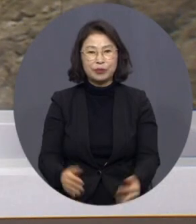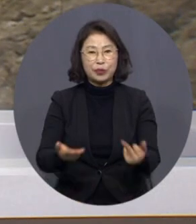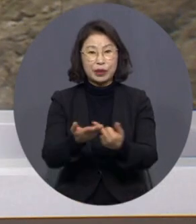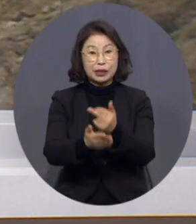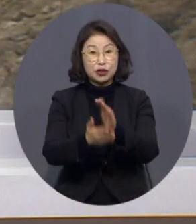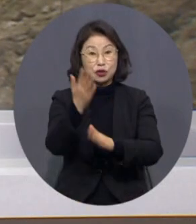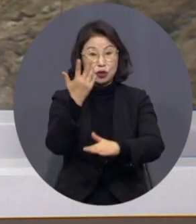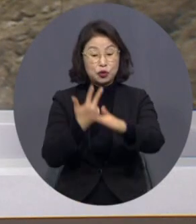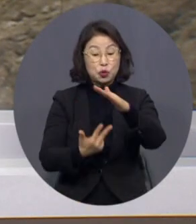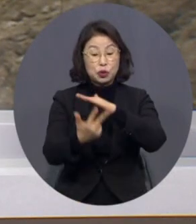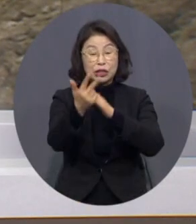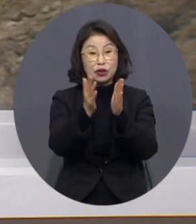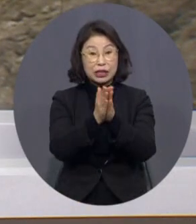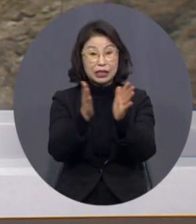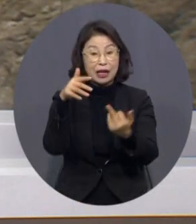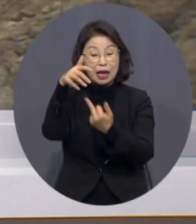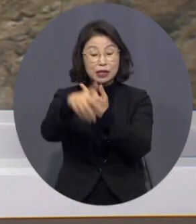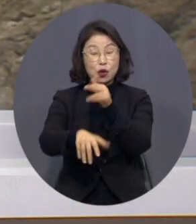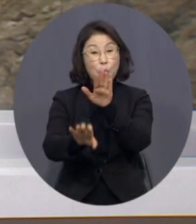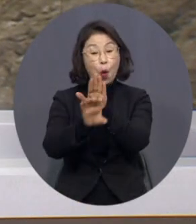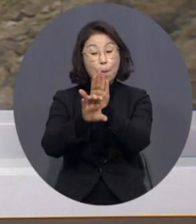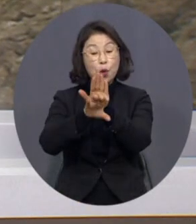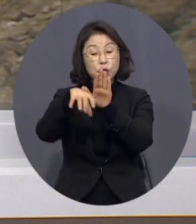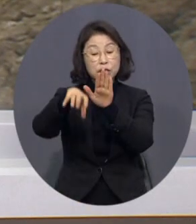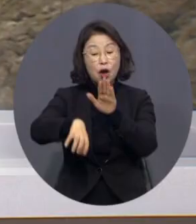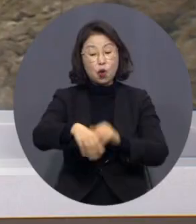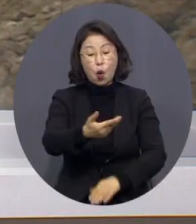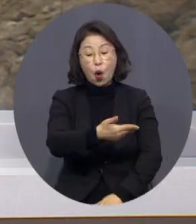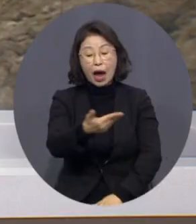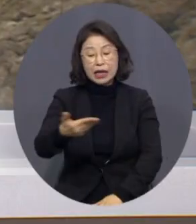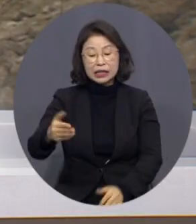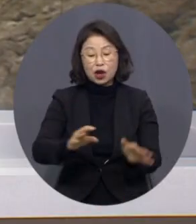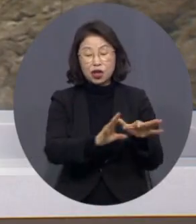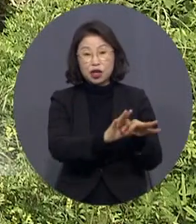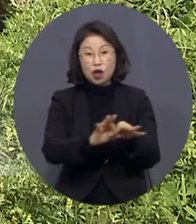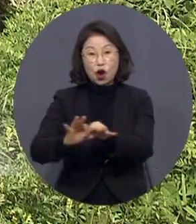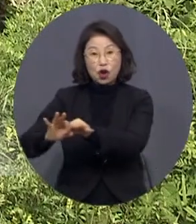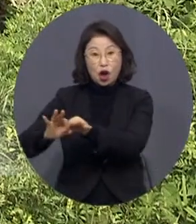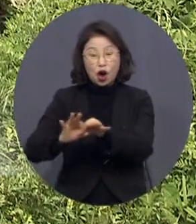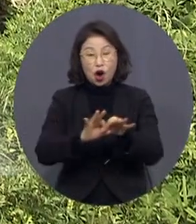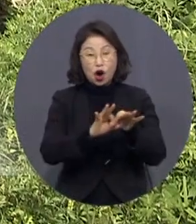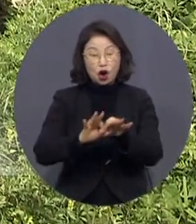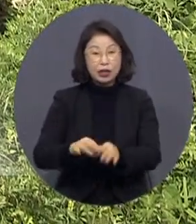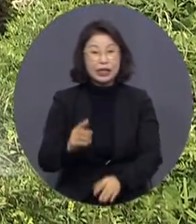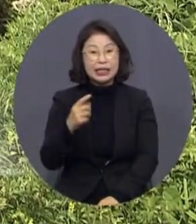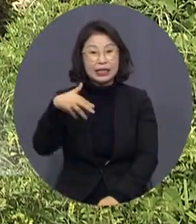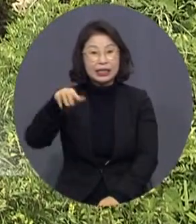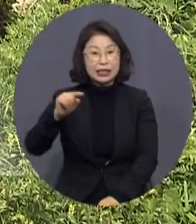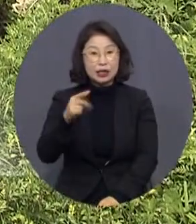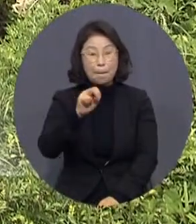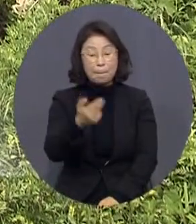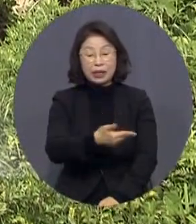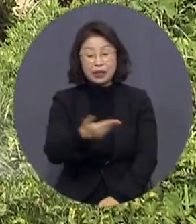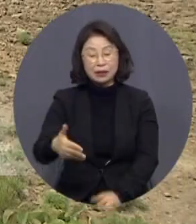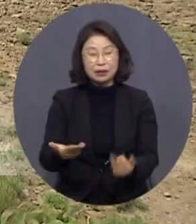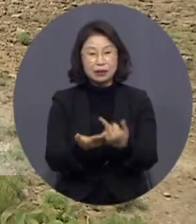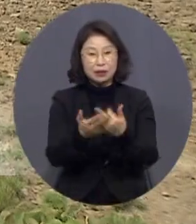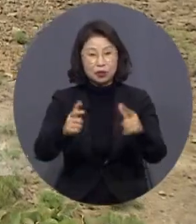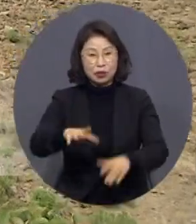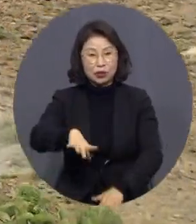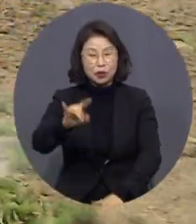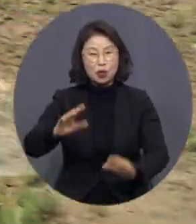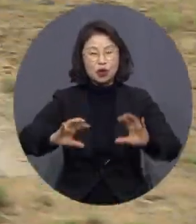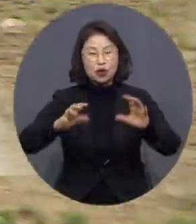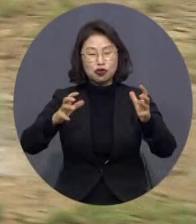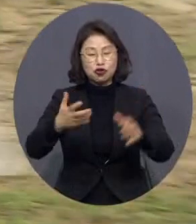제주시 조천읍에서 시작해 서귀포시 표선면 하천리 해안으로 이어지는 지방 하천인 천미천이 제주에서는 처음으로